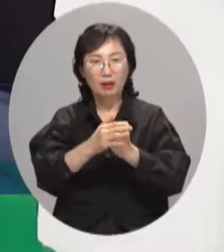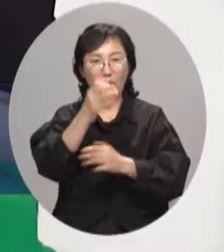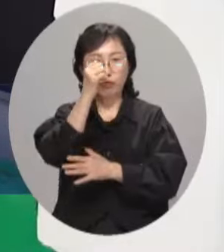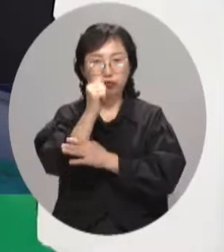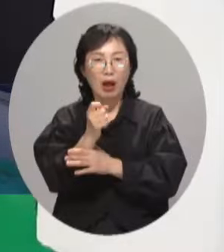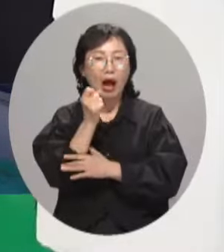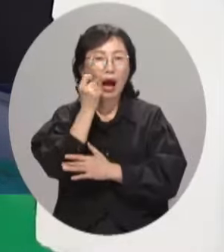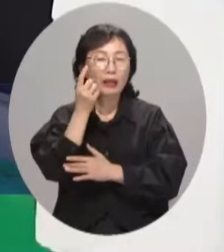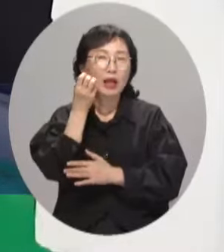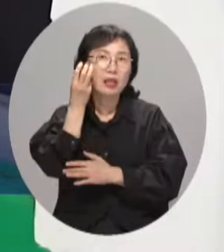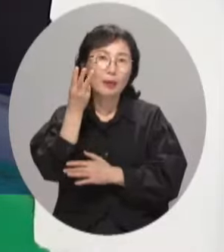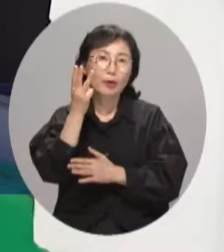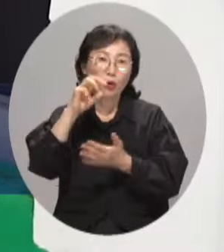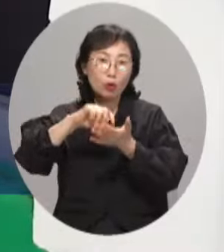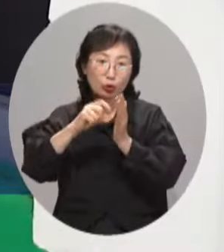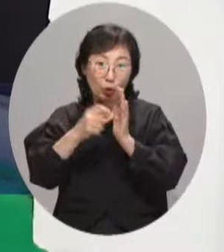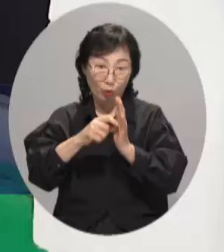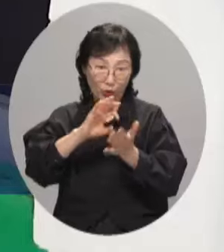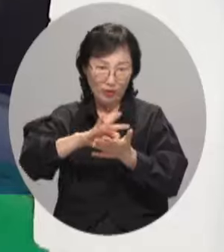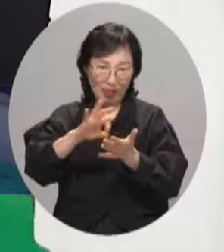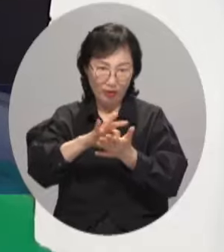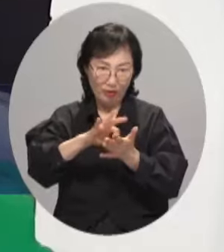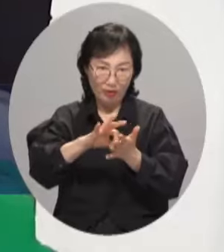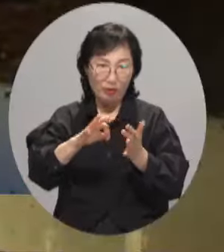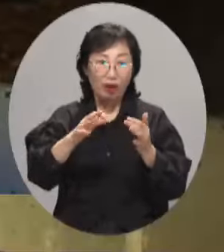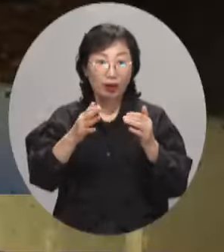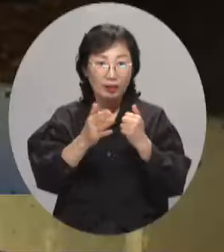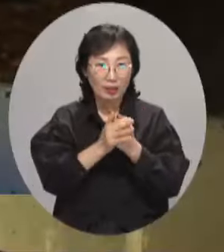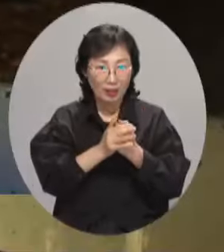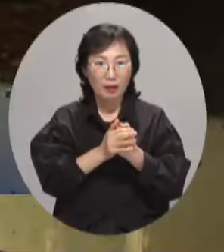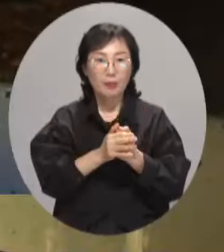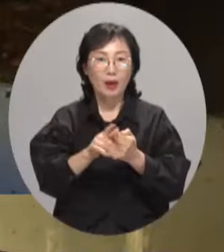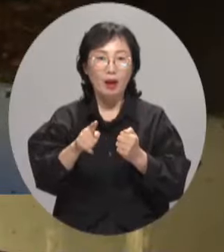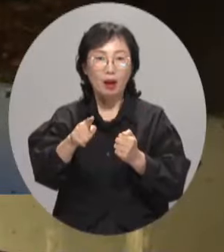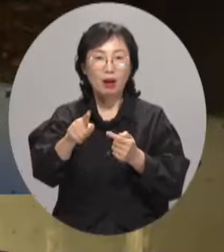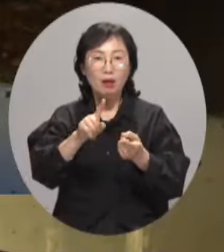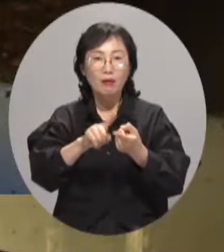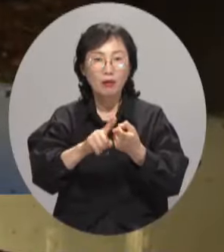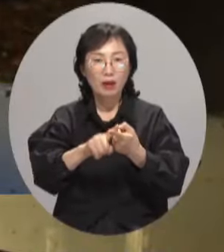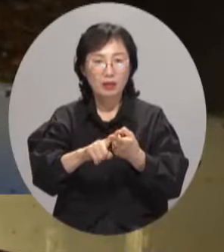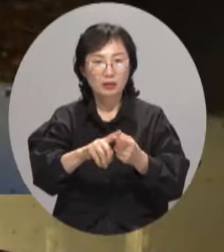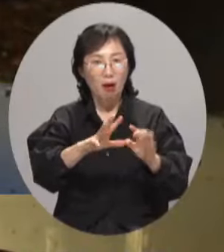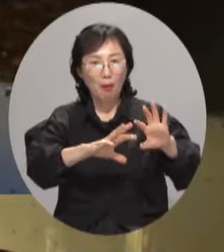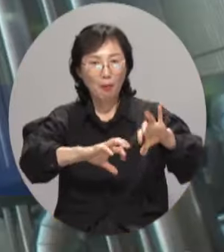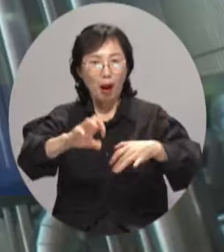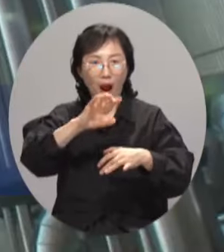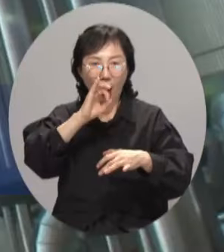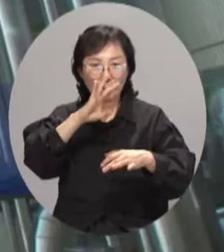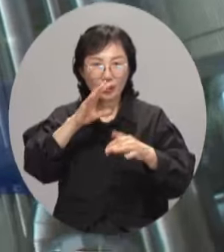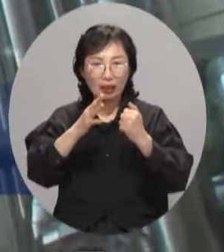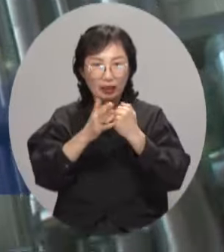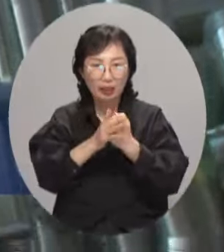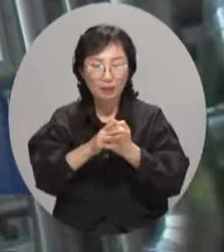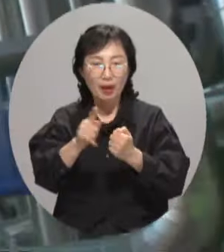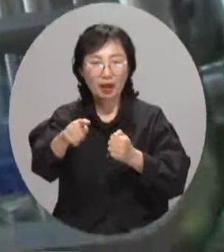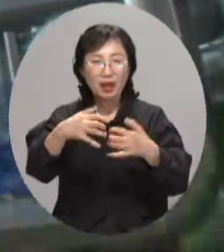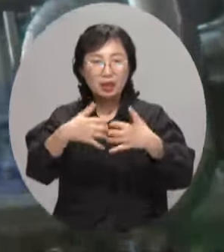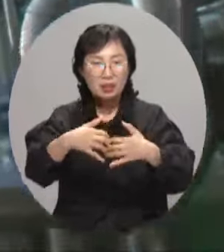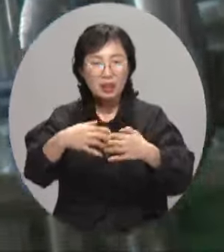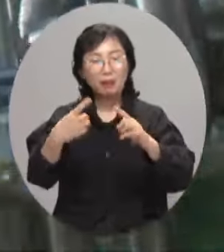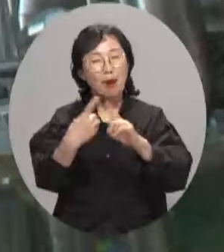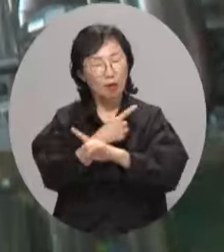3개월. 설비가 이제 수요처가 없어가지고 반출이 좀 잘 안 돼가지고 이제 설비를